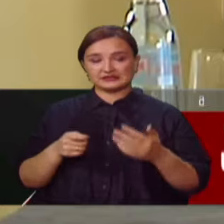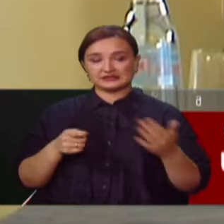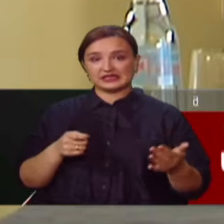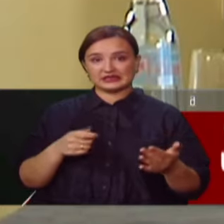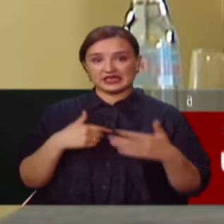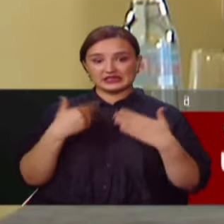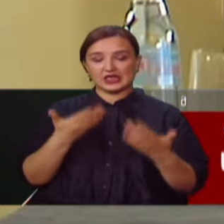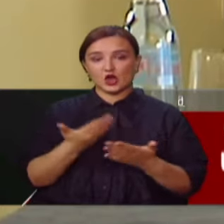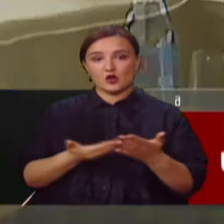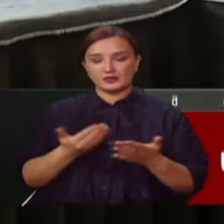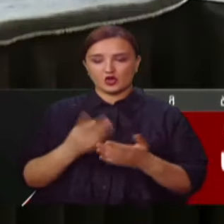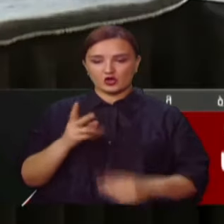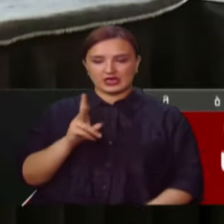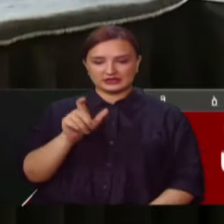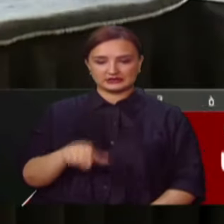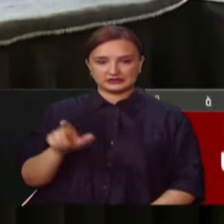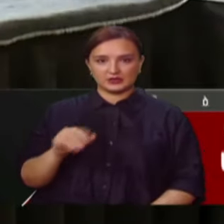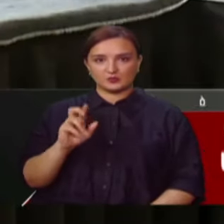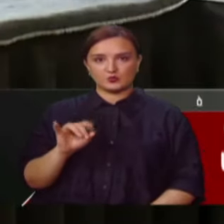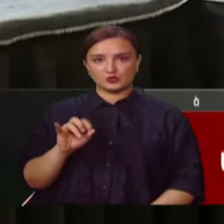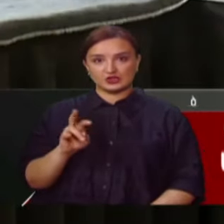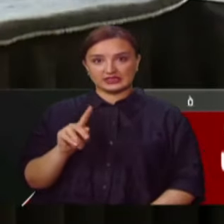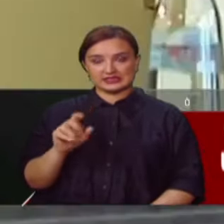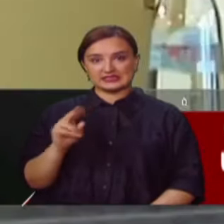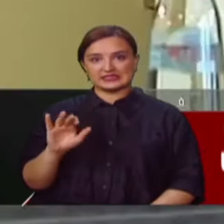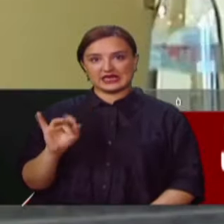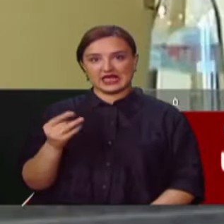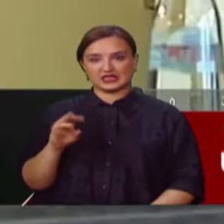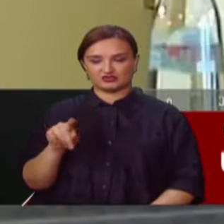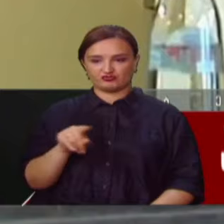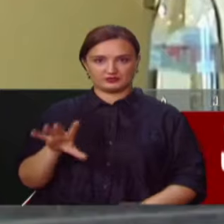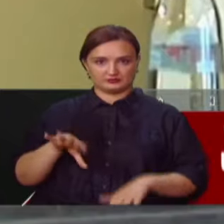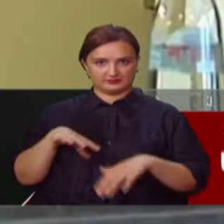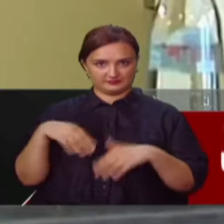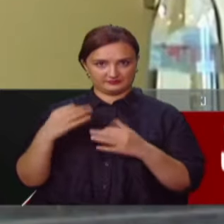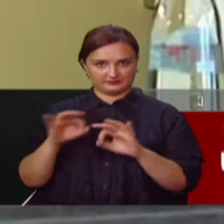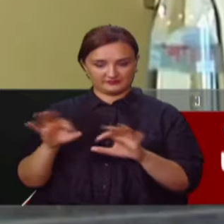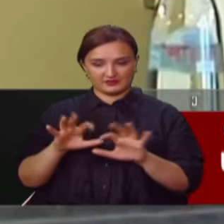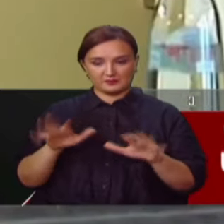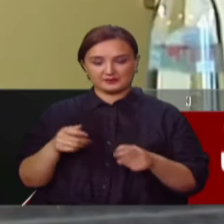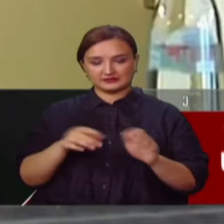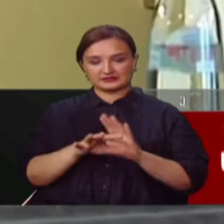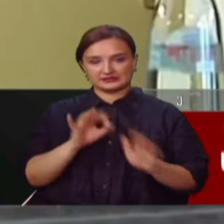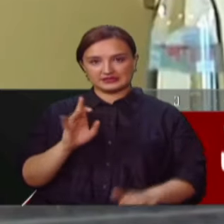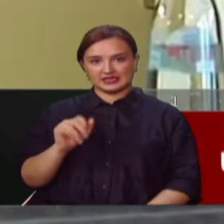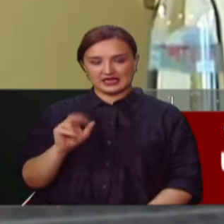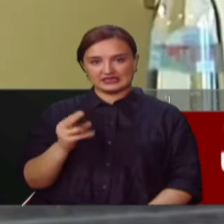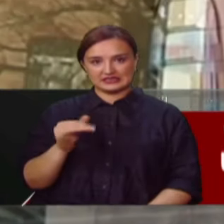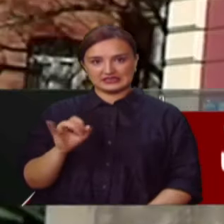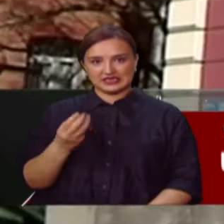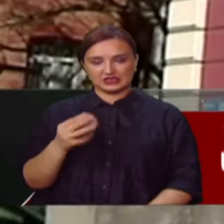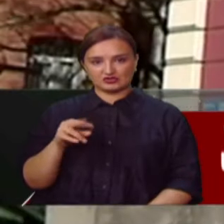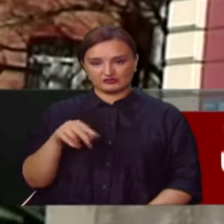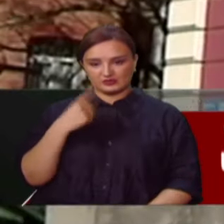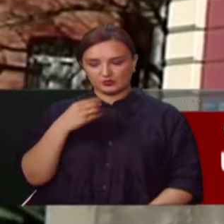რეკომენდაცია ორ კანდიდატს, გიორგი ბურჯანაძეს და კახა ციქარიშვილს გაუწია. პრეზიდენტ მარჩევანი კახაციკარიშვილზე შეაჩერა